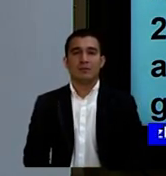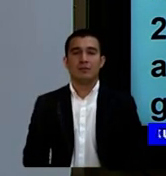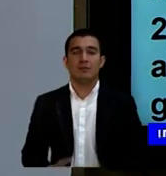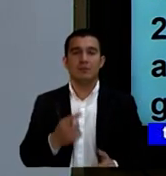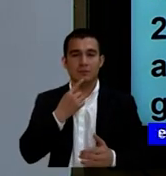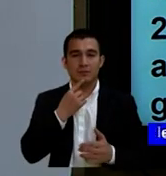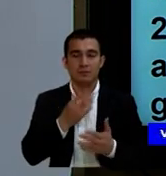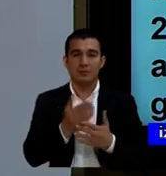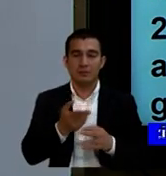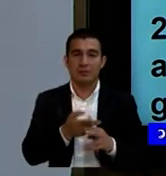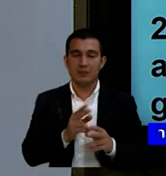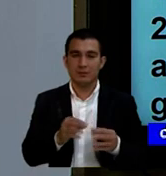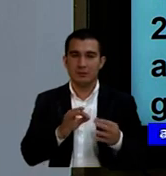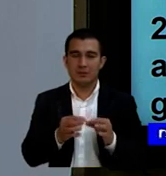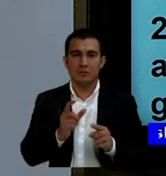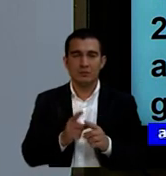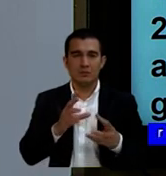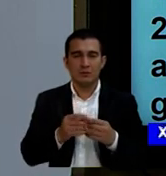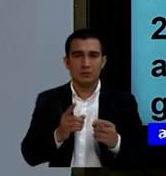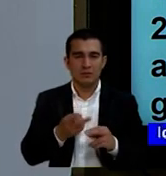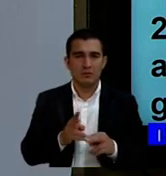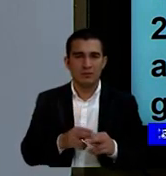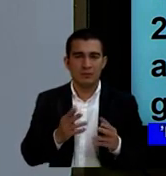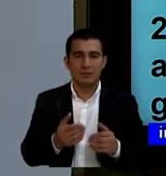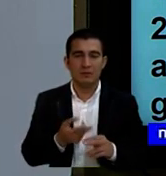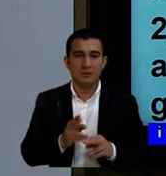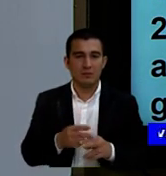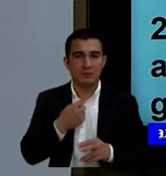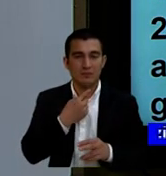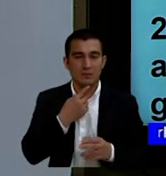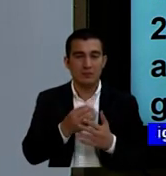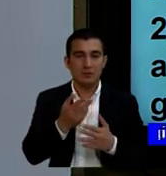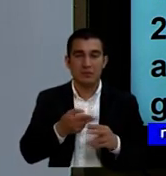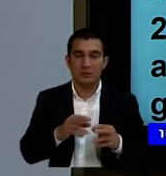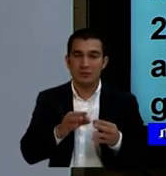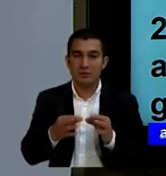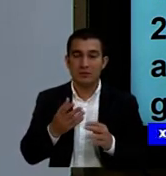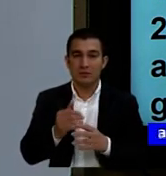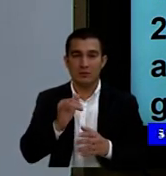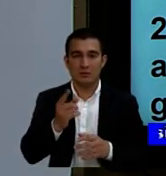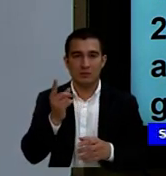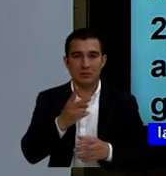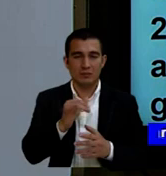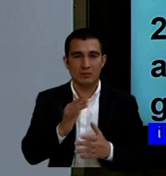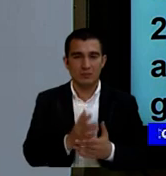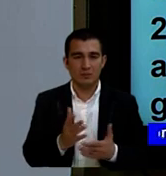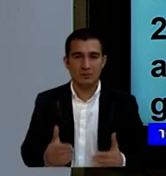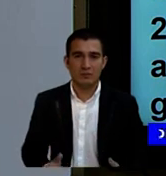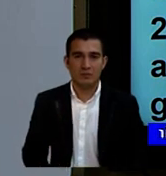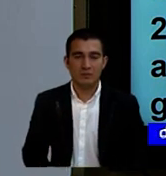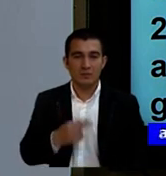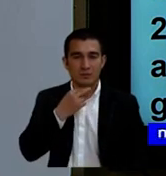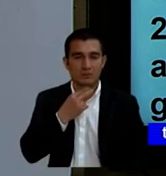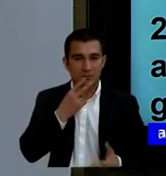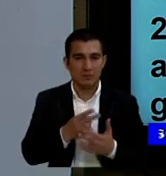Nutq madaniyati termini o'zi nima? Nutq madaniyati termini ikki xil ma'noda qo'llanadi. Diqqat